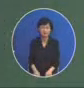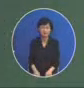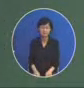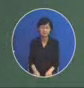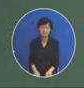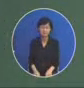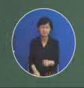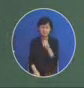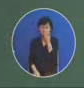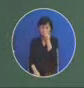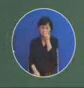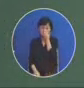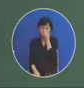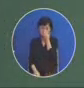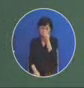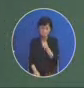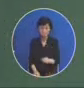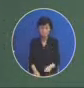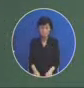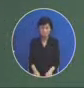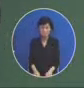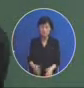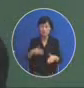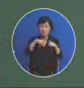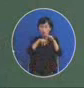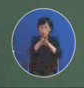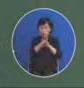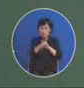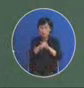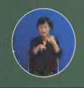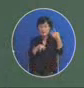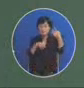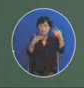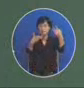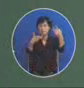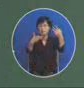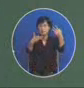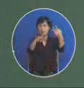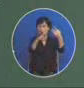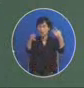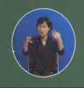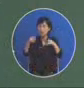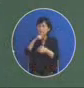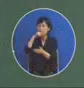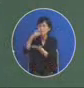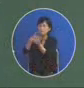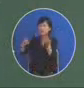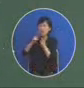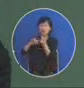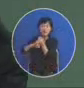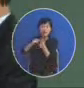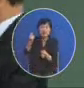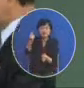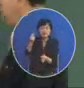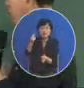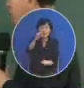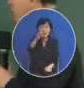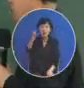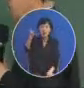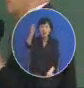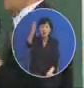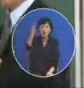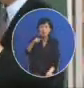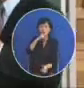바로 이거 아닙니까? 출애굽기 3장 18절 갈보리산 피 언약 아닙니까? That's Exodus 3:18 the covenant of the blood